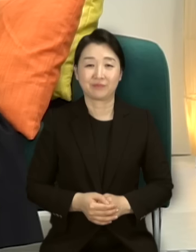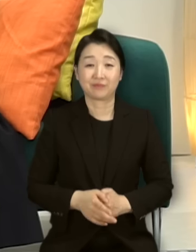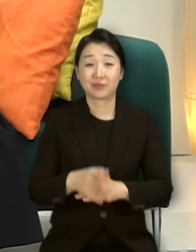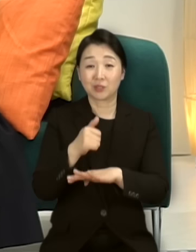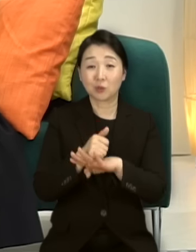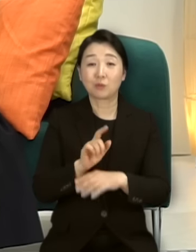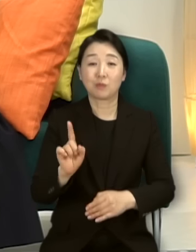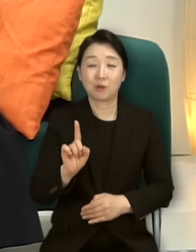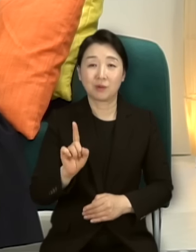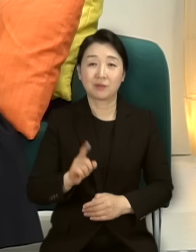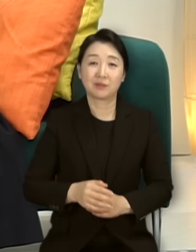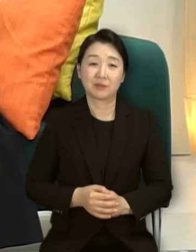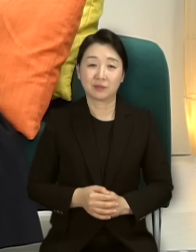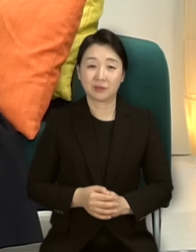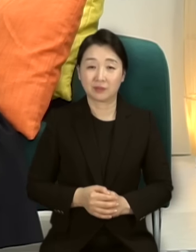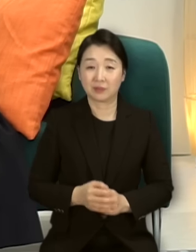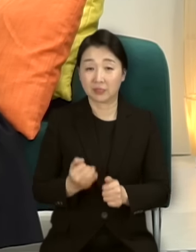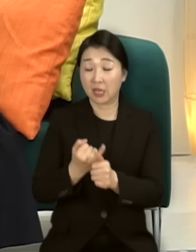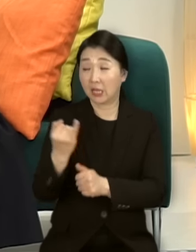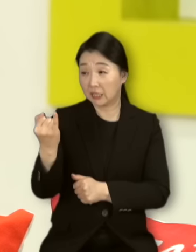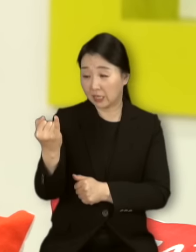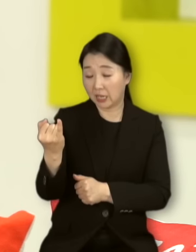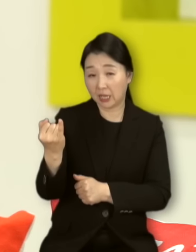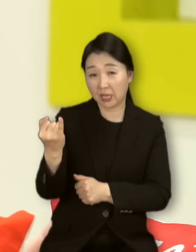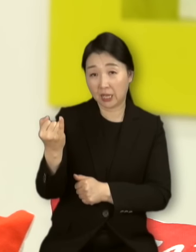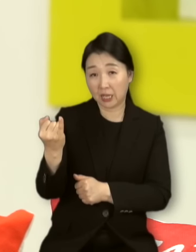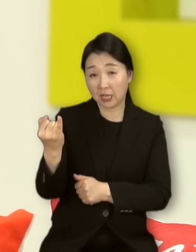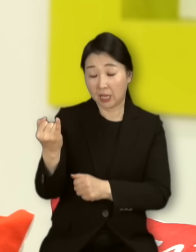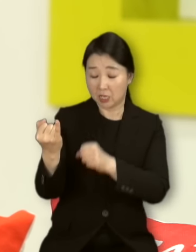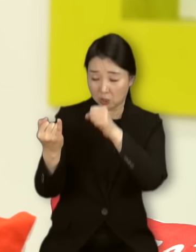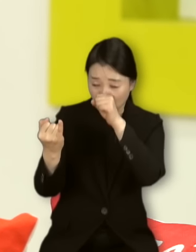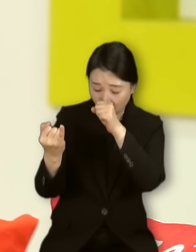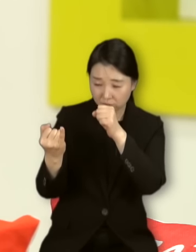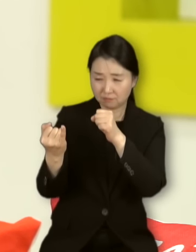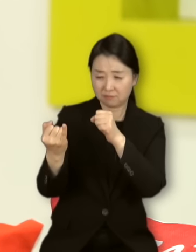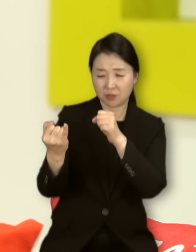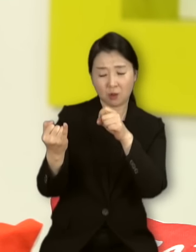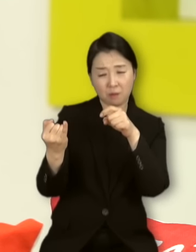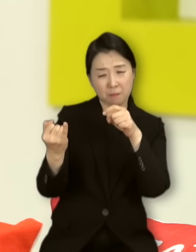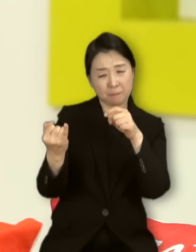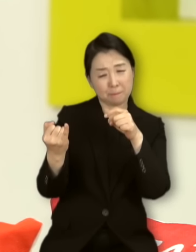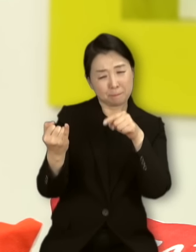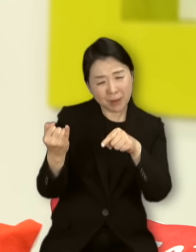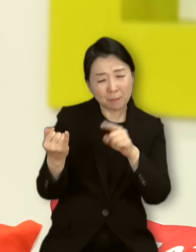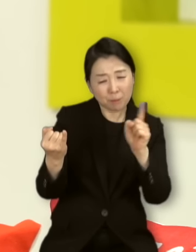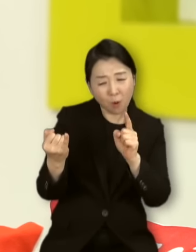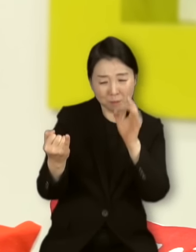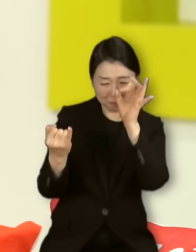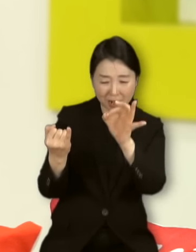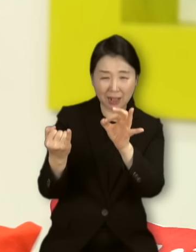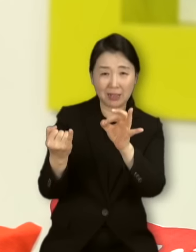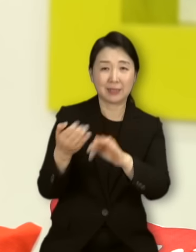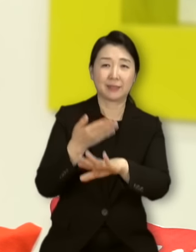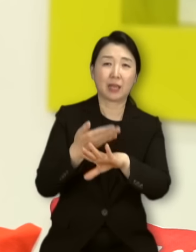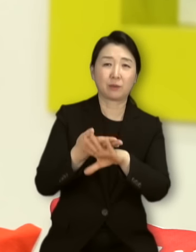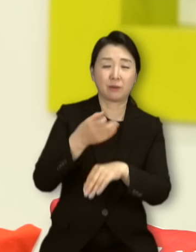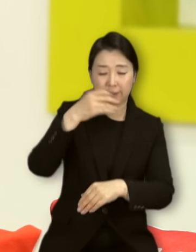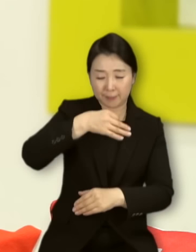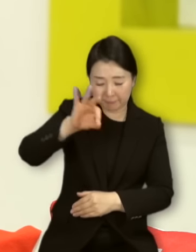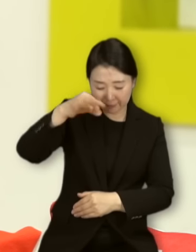그러다 보니까 어 이제 아내가 가지고 있는 장점에 집중을 하고 다른 부분들은 그냥음 그냥